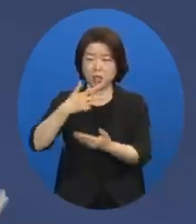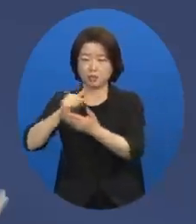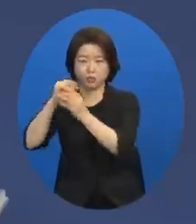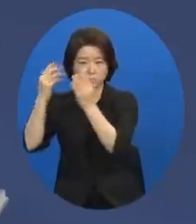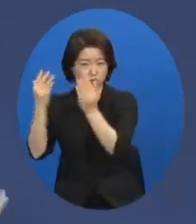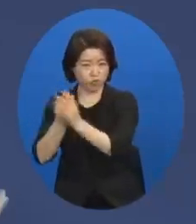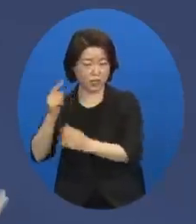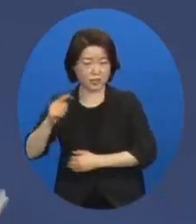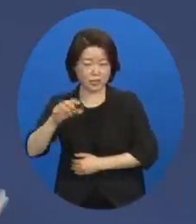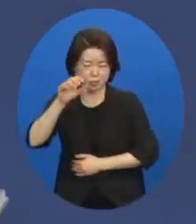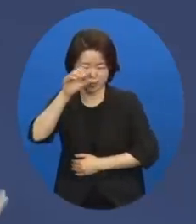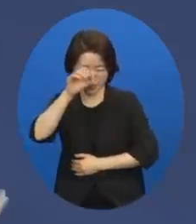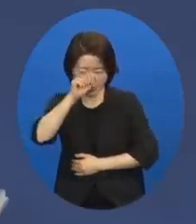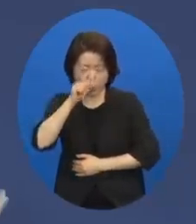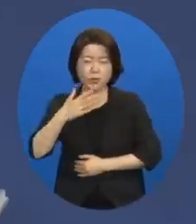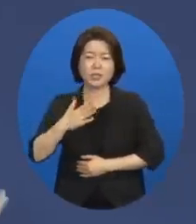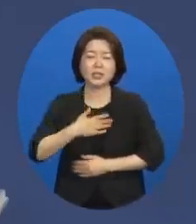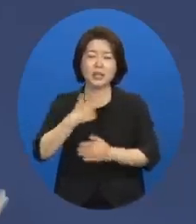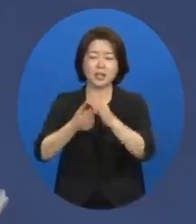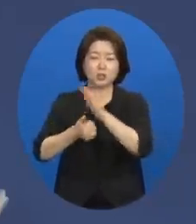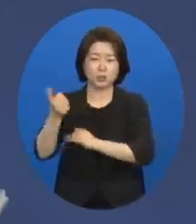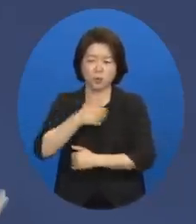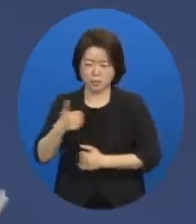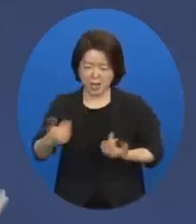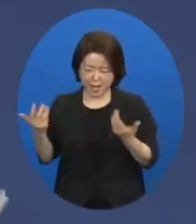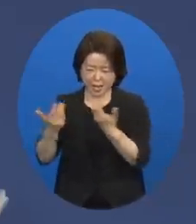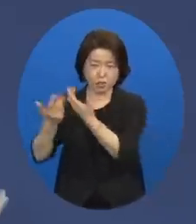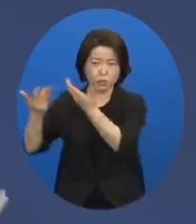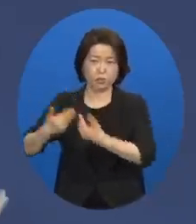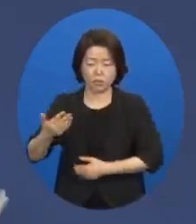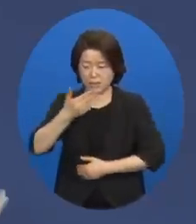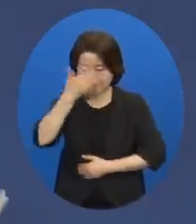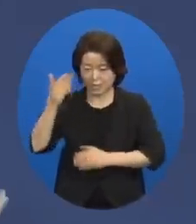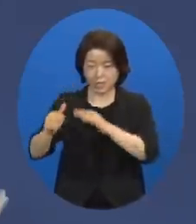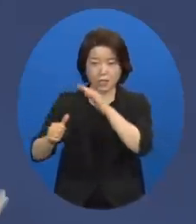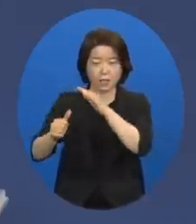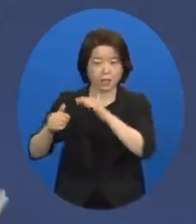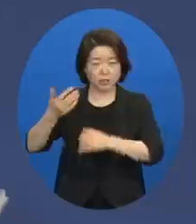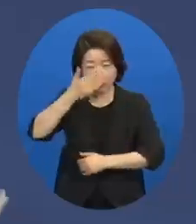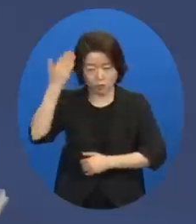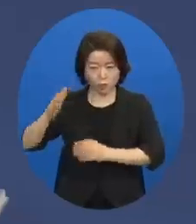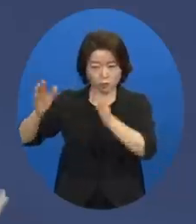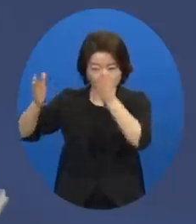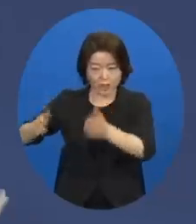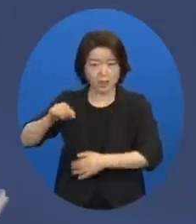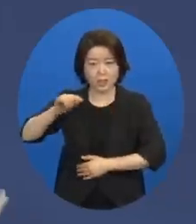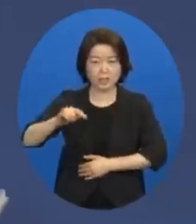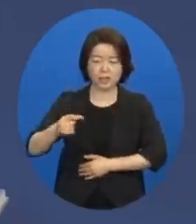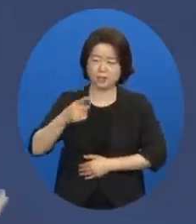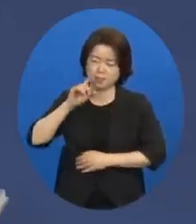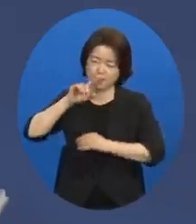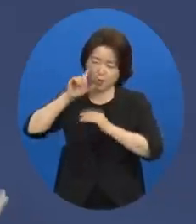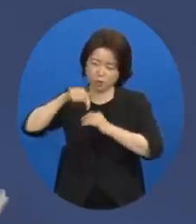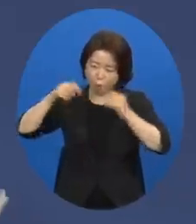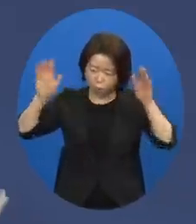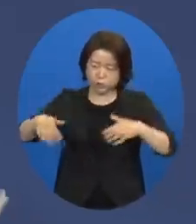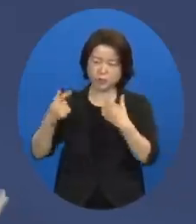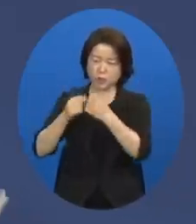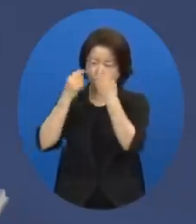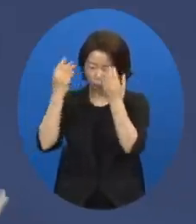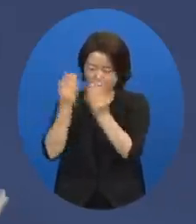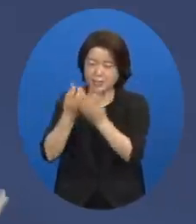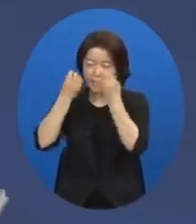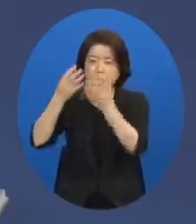완전히 좋은 것으로 내 소원을 만족케 하사 내 청춘을 독수리같이 새롭게 하시는도다. 요한복음 10장 10절에